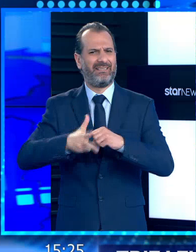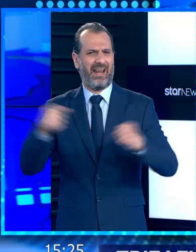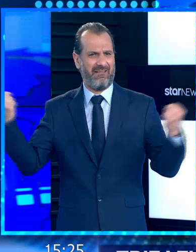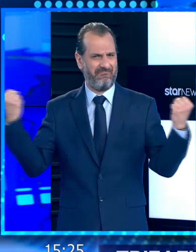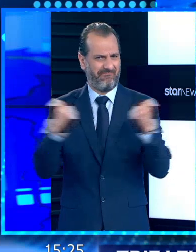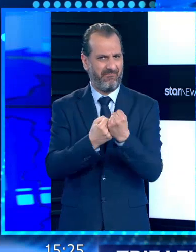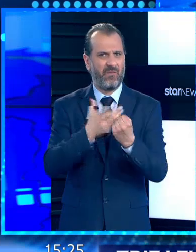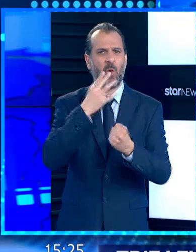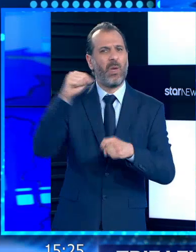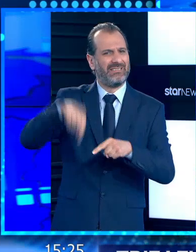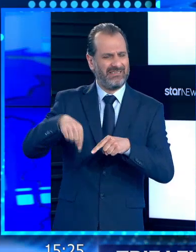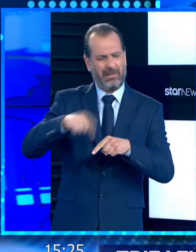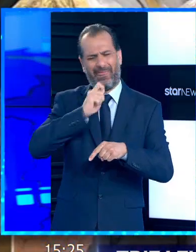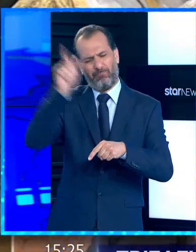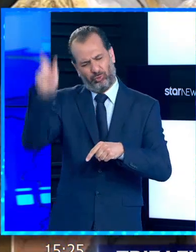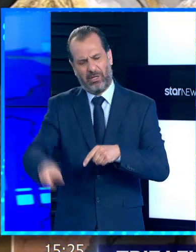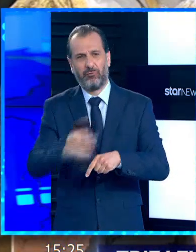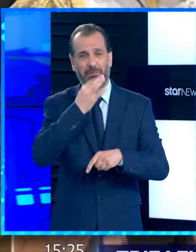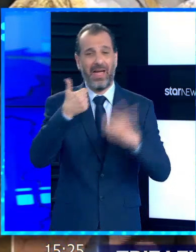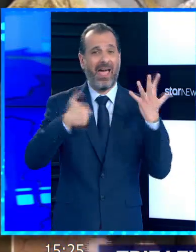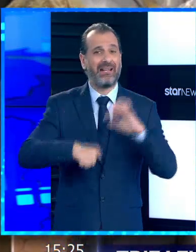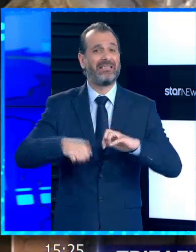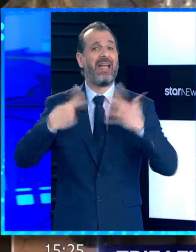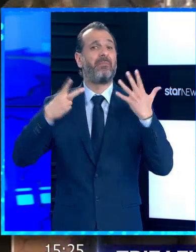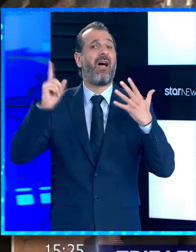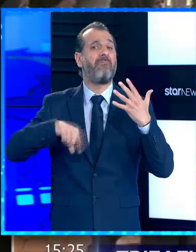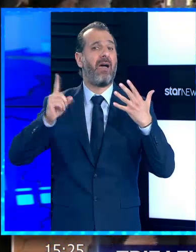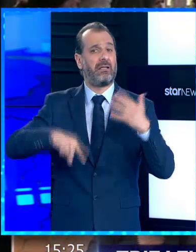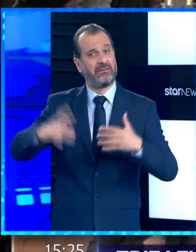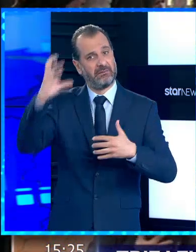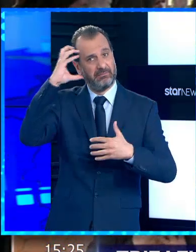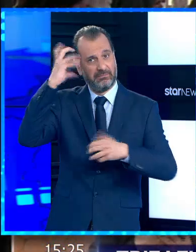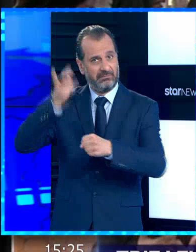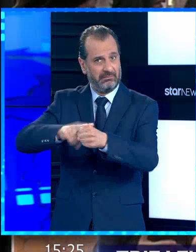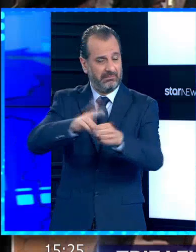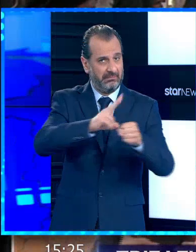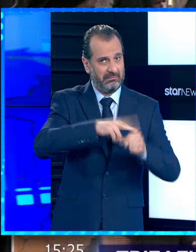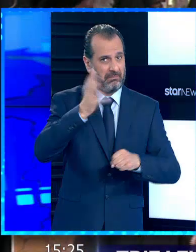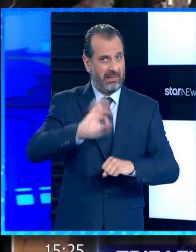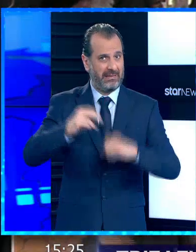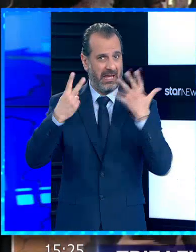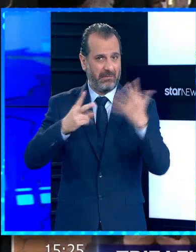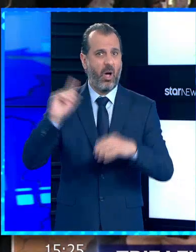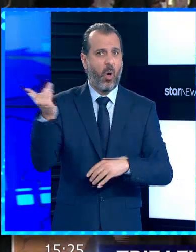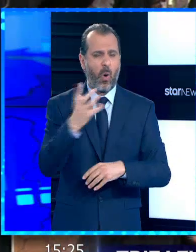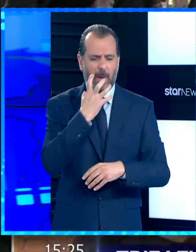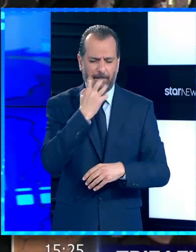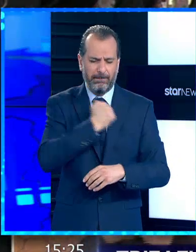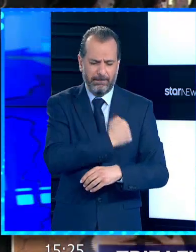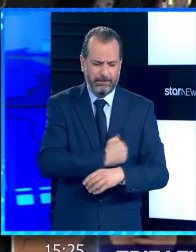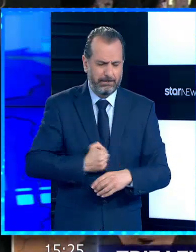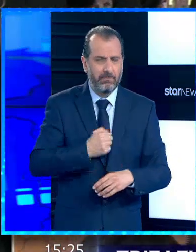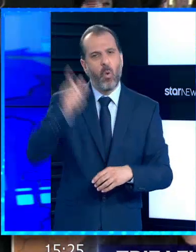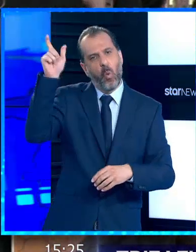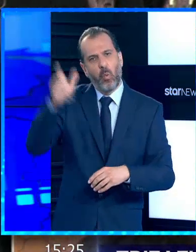μέρες συμπληρώνονται από το τραγικό σιδηροδρομικό δυστύχημα στα Τέμπη, στο οποίο χάθηκαν 57 συνανθρωποί μας. Βαρύ το κλίμα σήμερα στη Μητρόπολη Αθηνών, όπου ο